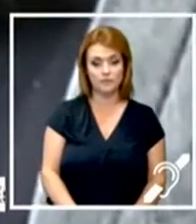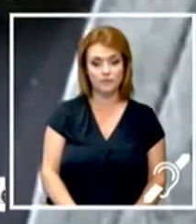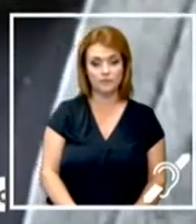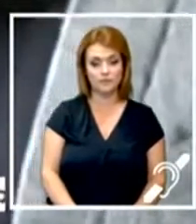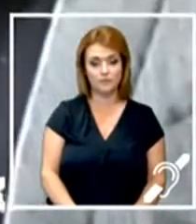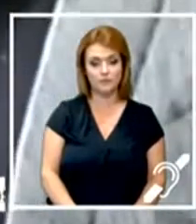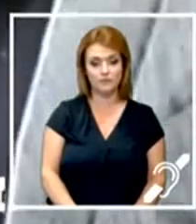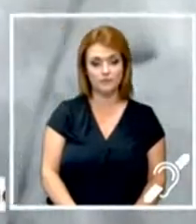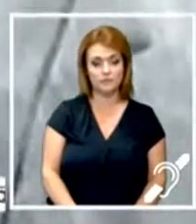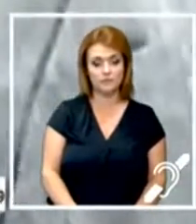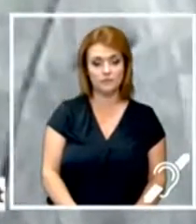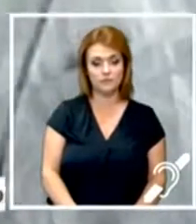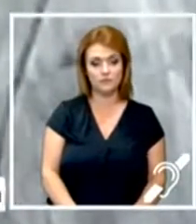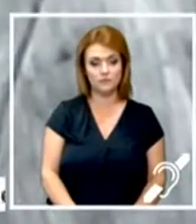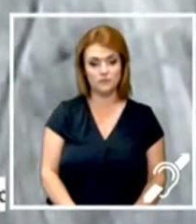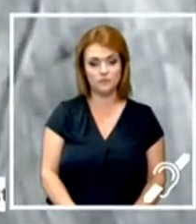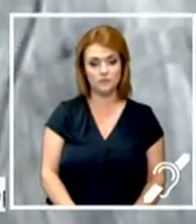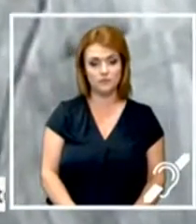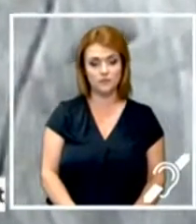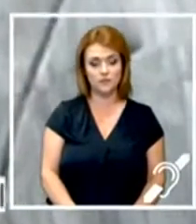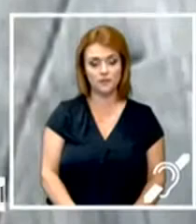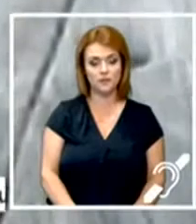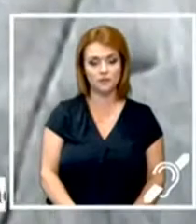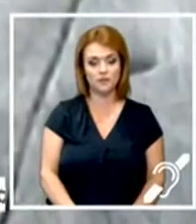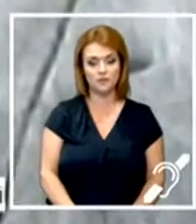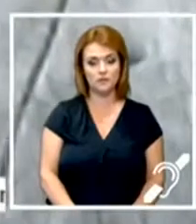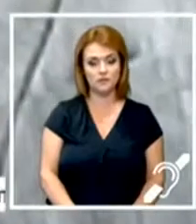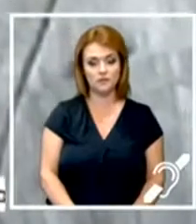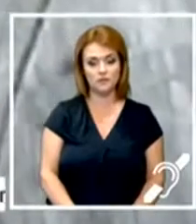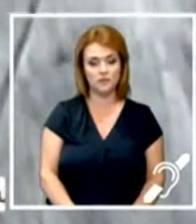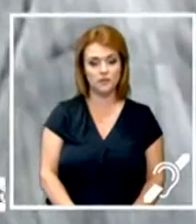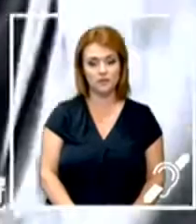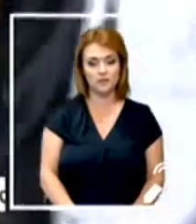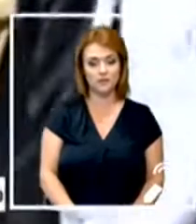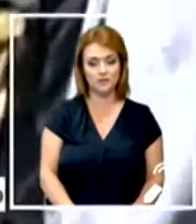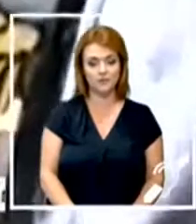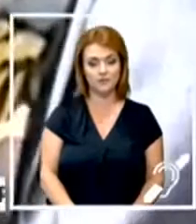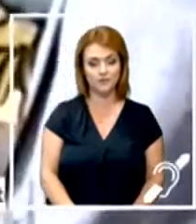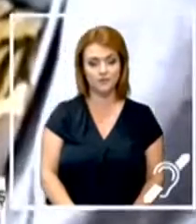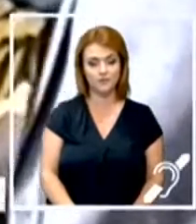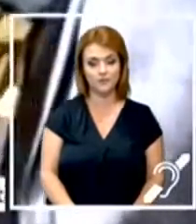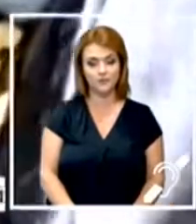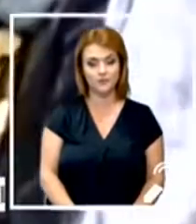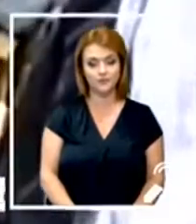pe păduri cântând, măi dorule.